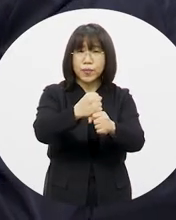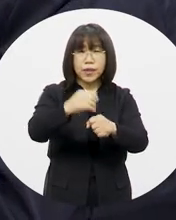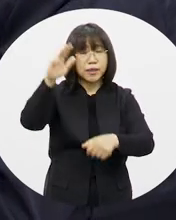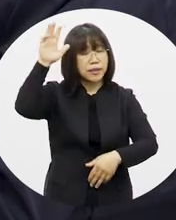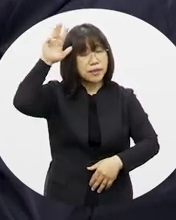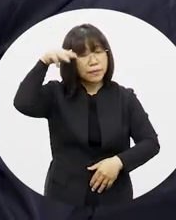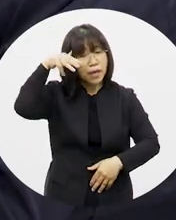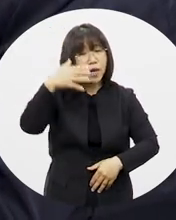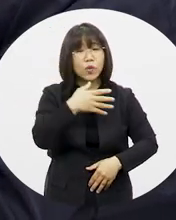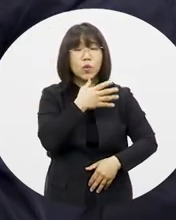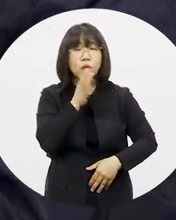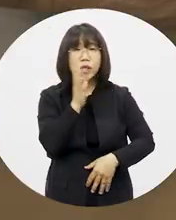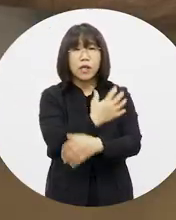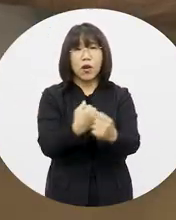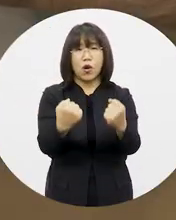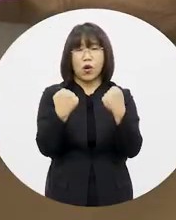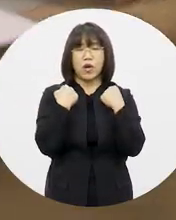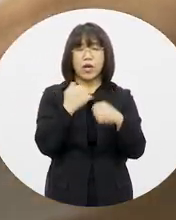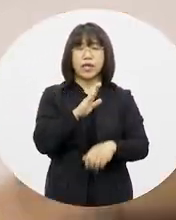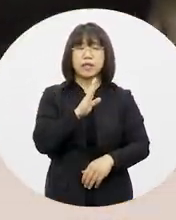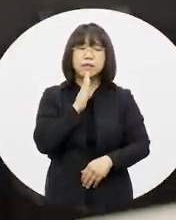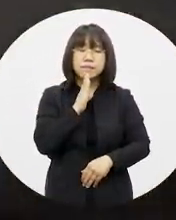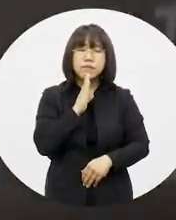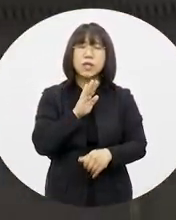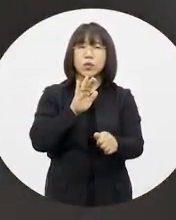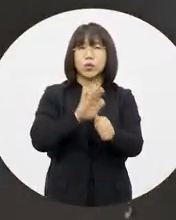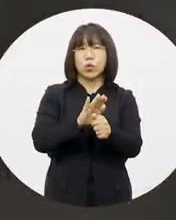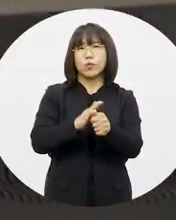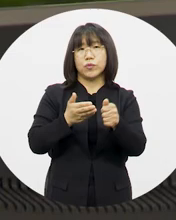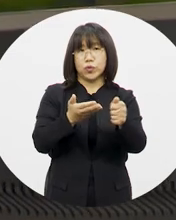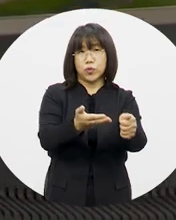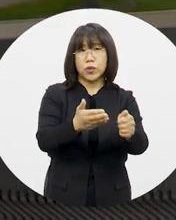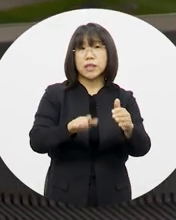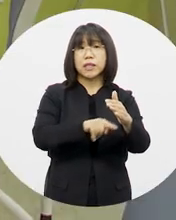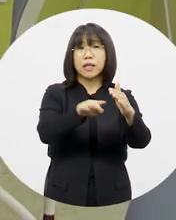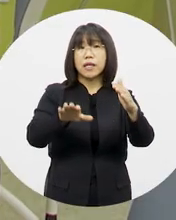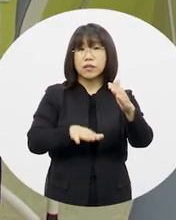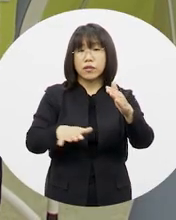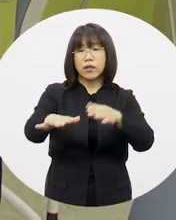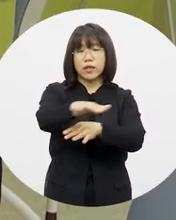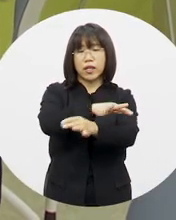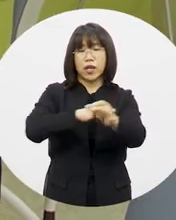이번 효꾸러미가 치매 어르신들의 건강관리에 실질적인 도움을 주고